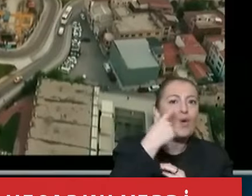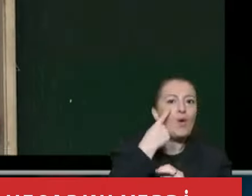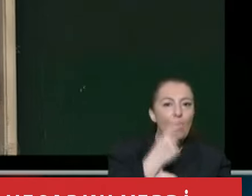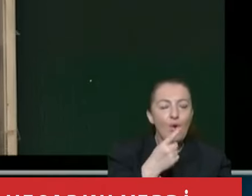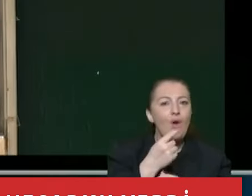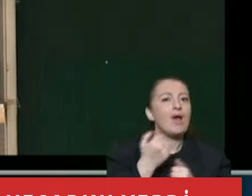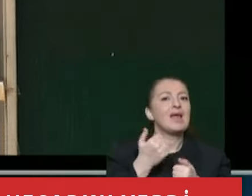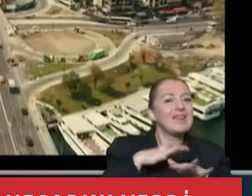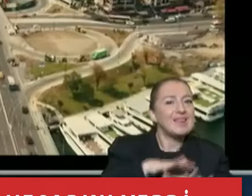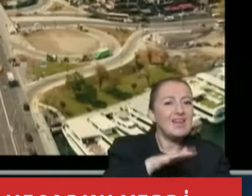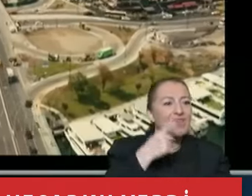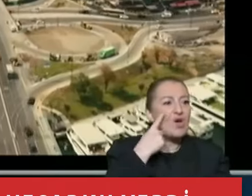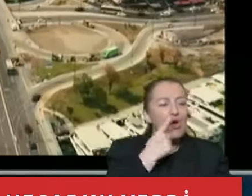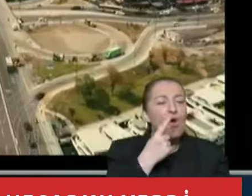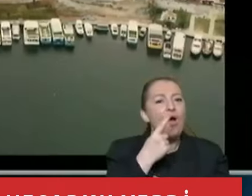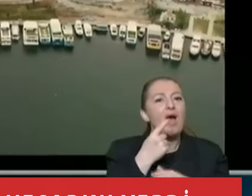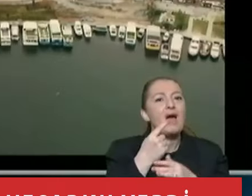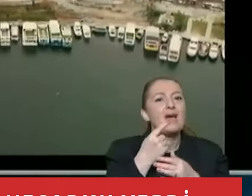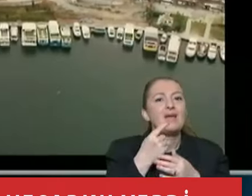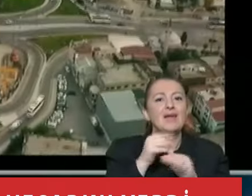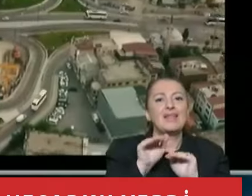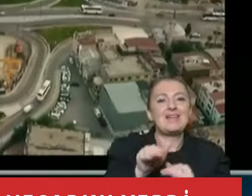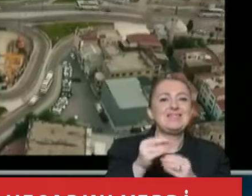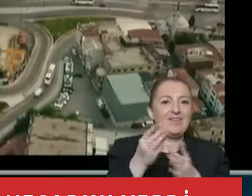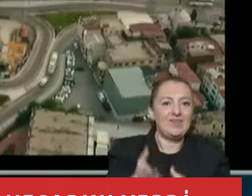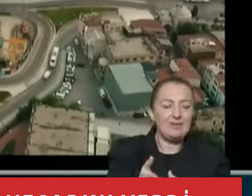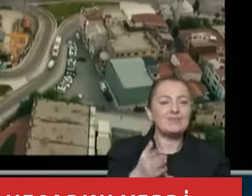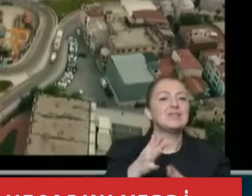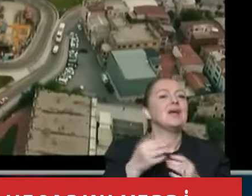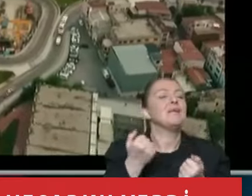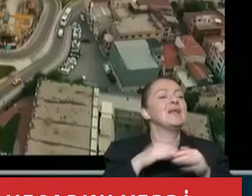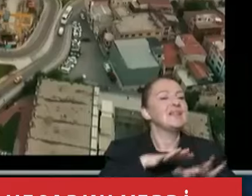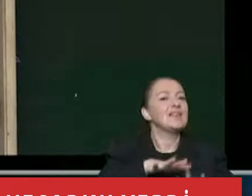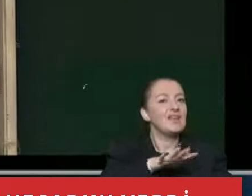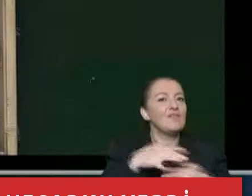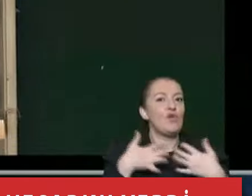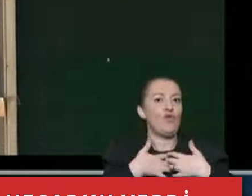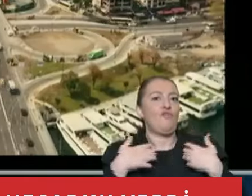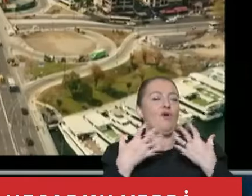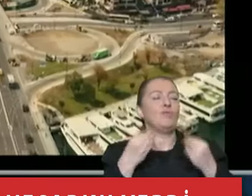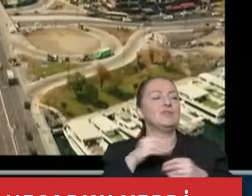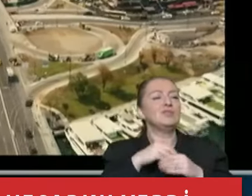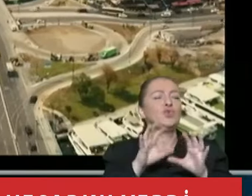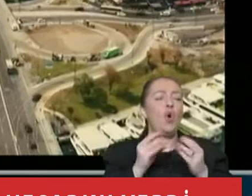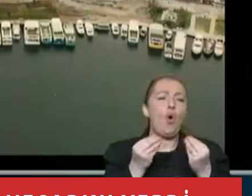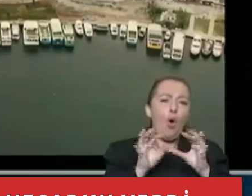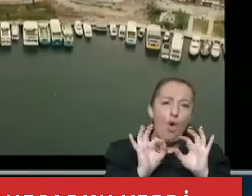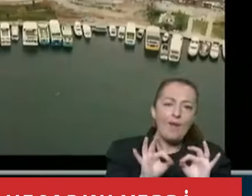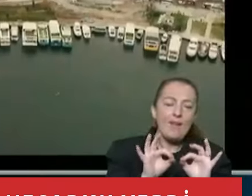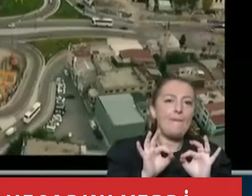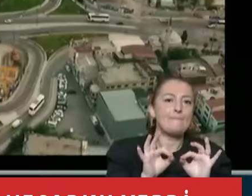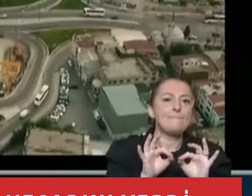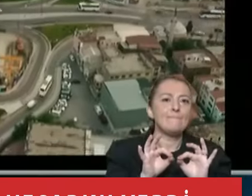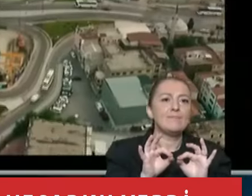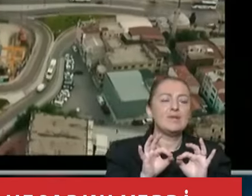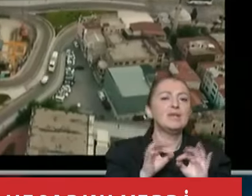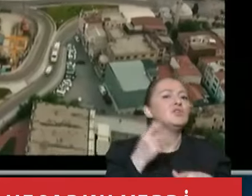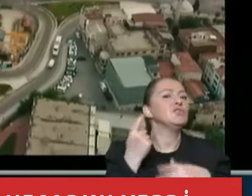yoğunluğunun azaltılması Trafik güvenliğinin sağlanması amacıyla da önemli atılımlar yapmış durumdayız bu